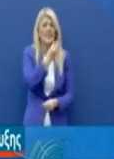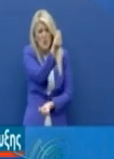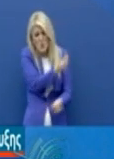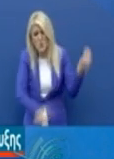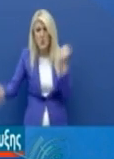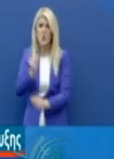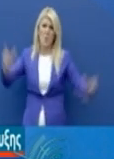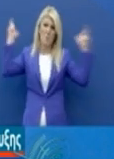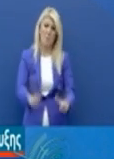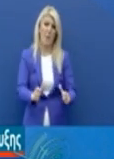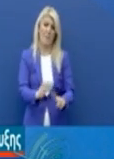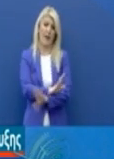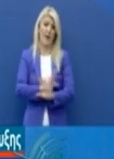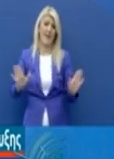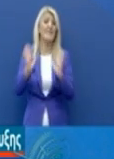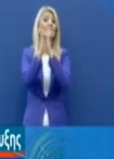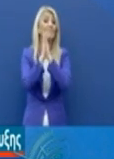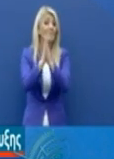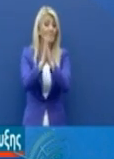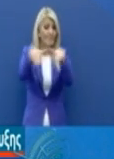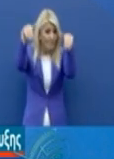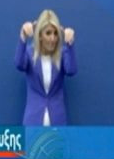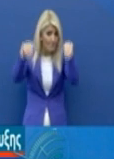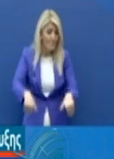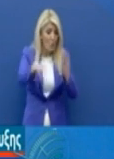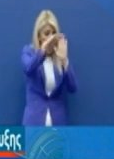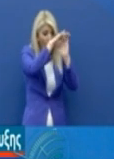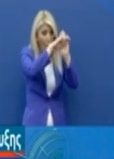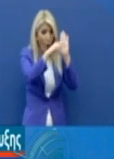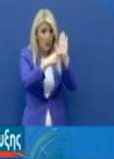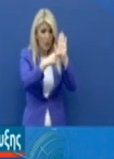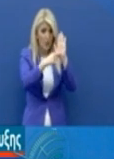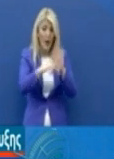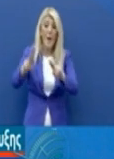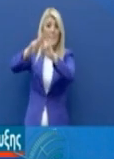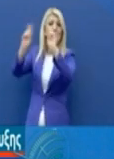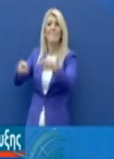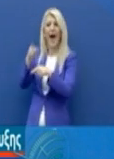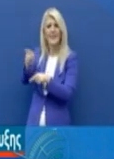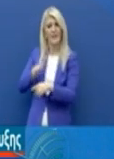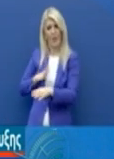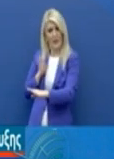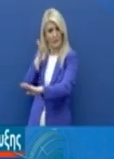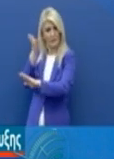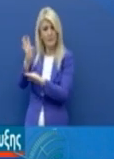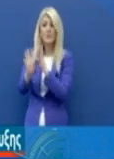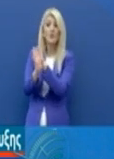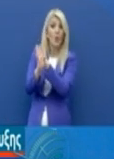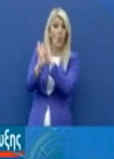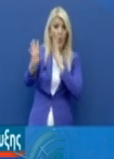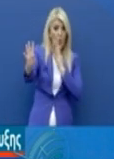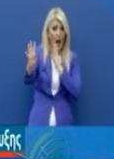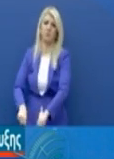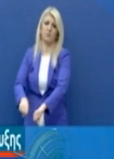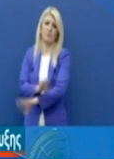να τηρήσετε απαραίτητος τους όρους που σας είπα. Ουρές έξω από τα καταστήματα θα επιτρέπονται μόνον έως